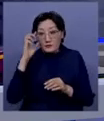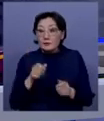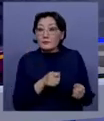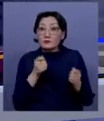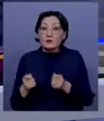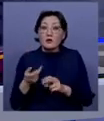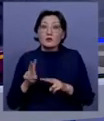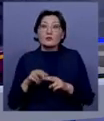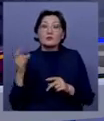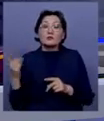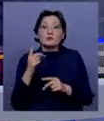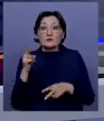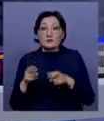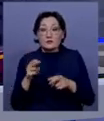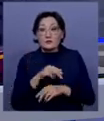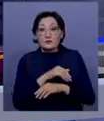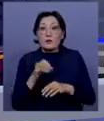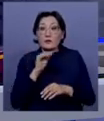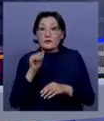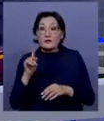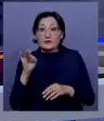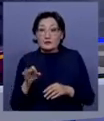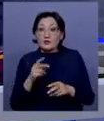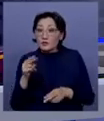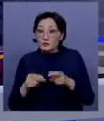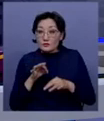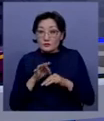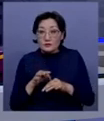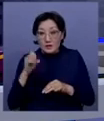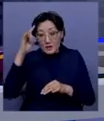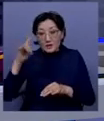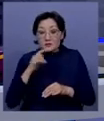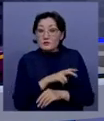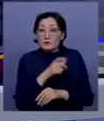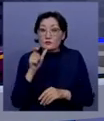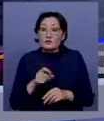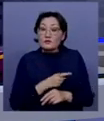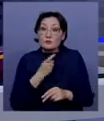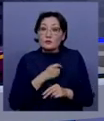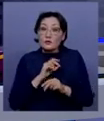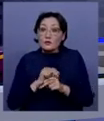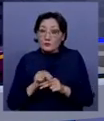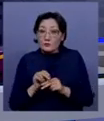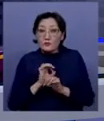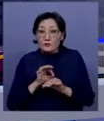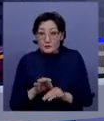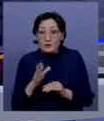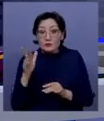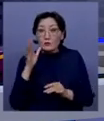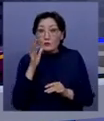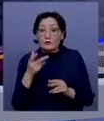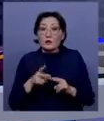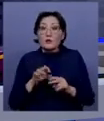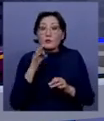алынды. Мұндағы алғашқы отаны шетелдік профессор хирургтар жасап, отандық дәрігерлерге шеберлік дәрісін өткізді. Алдағы уақытта